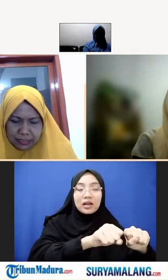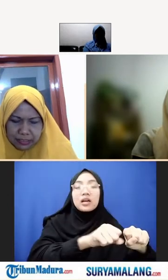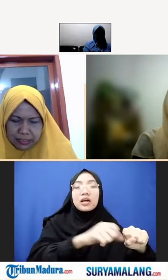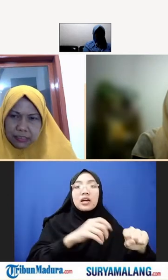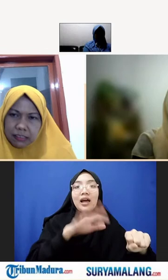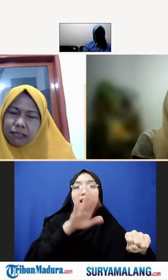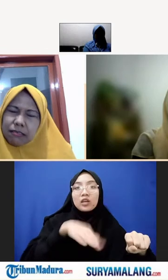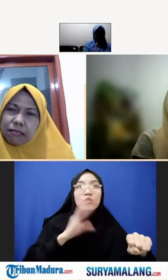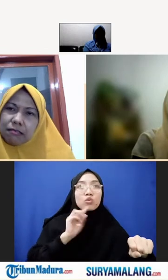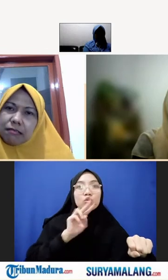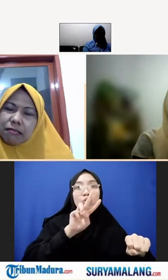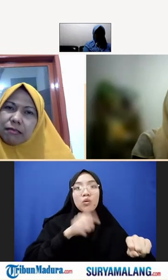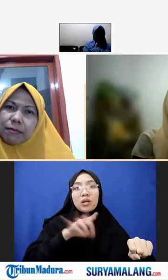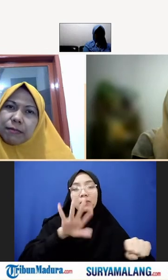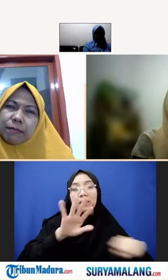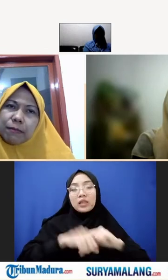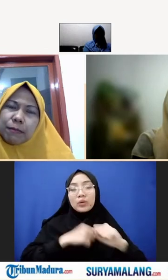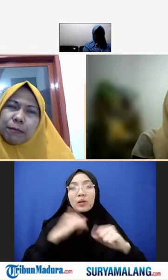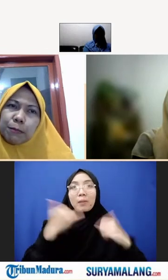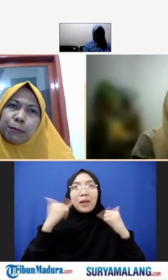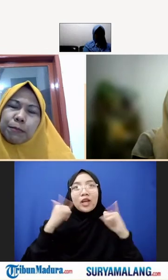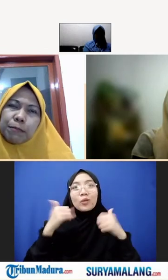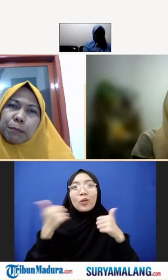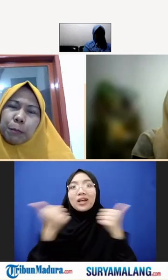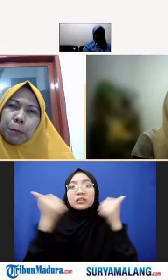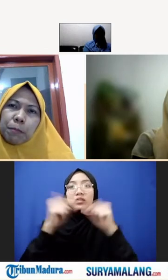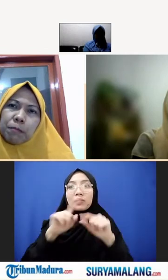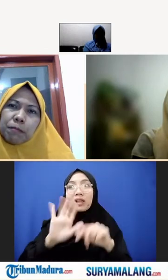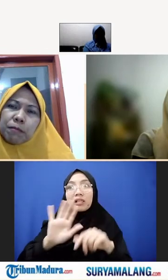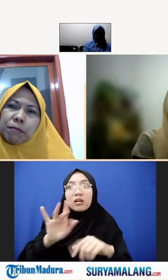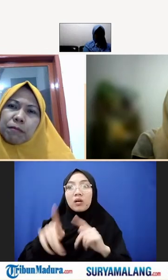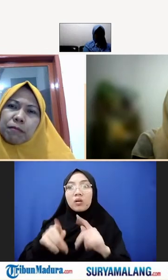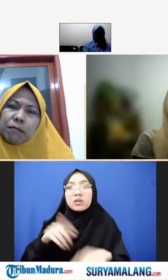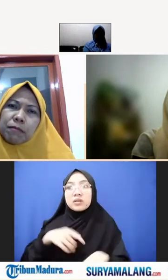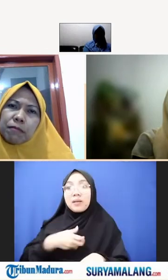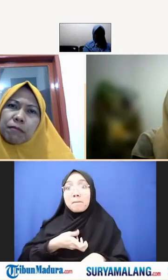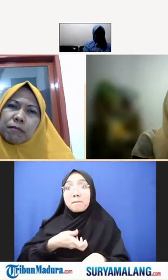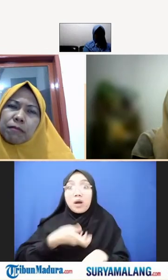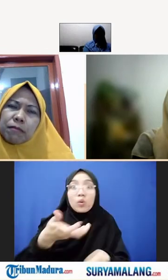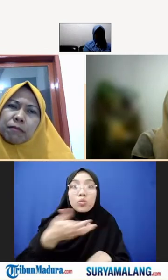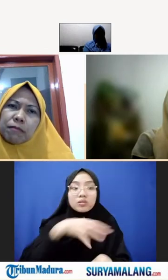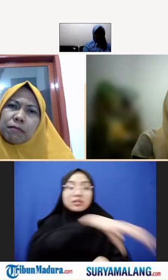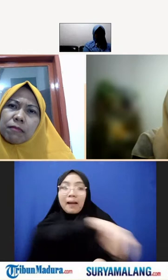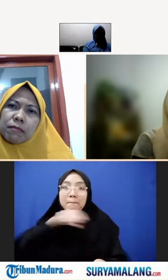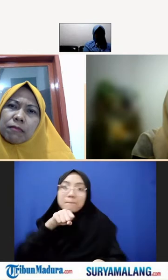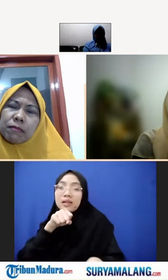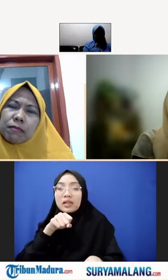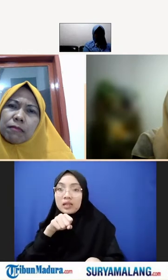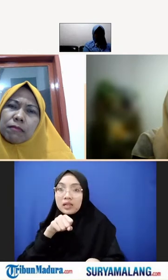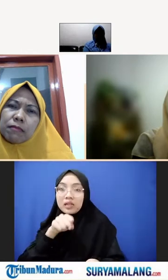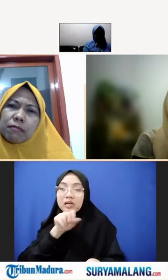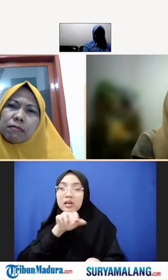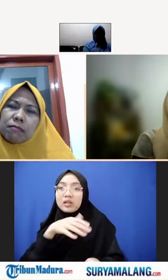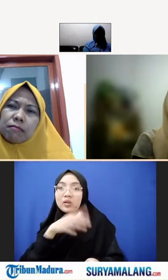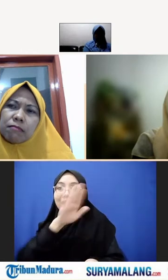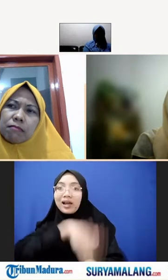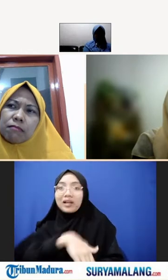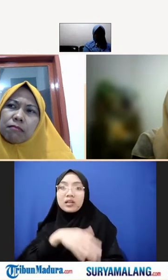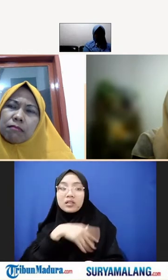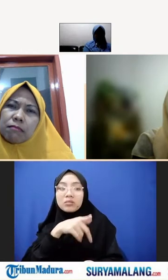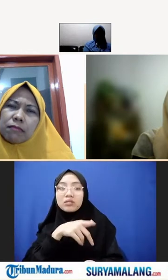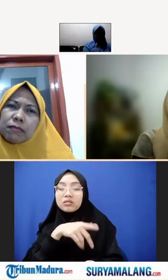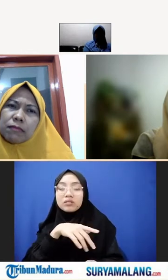Nah, jadi kalau main tuh asik. Entah kalau ada sesuatu yang dia mau, dia ambil aja. Atau dia adiknya tuh nggak boleh pegang